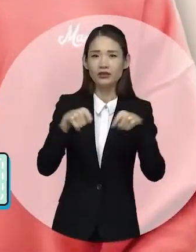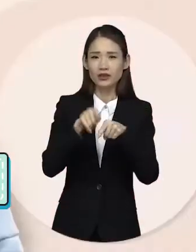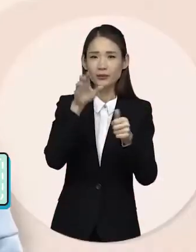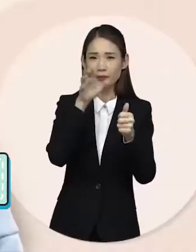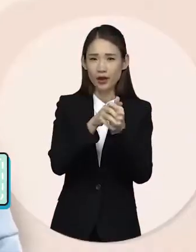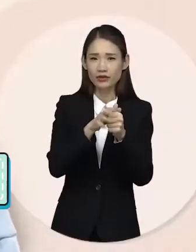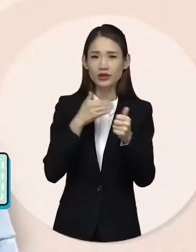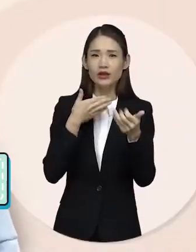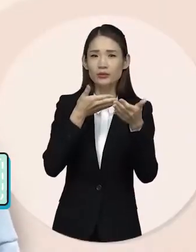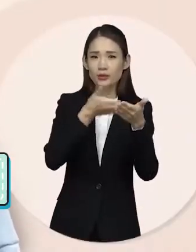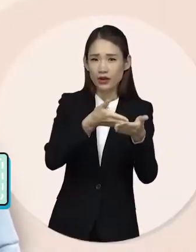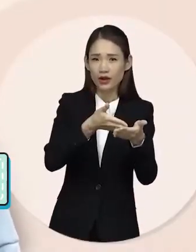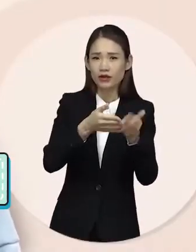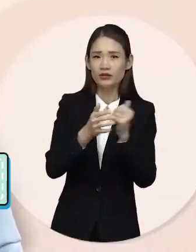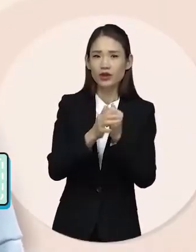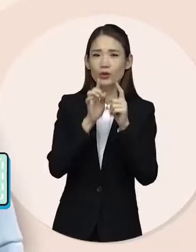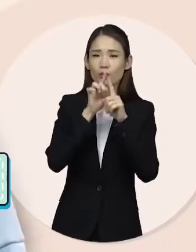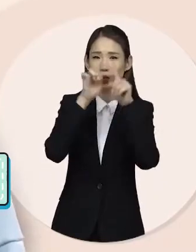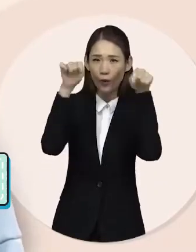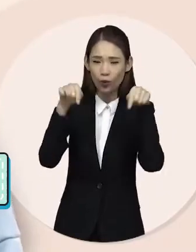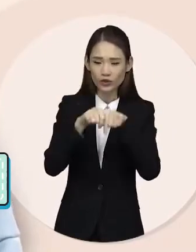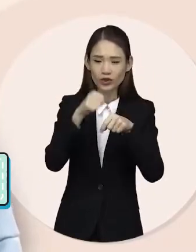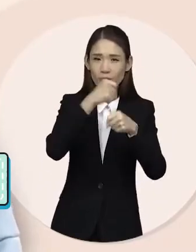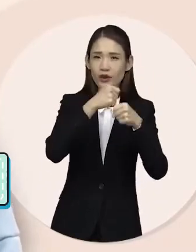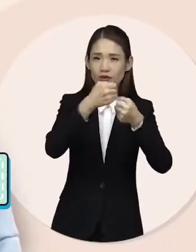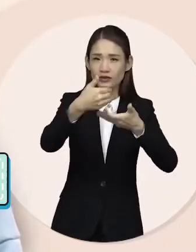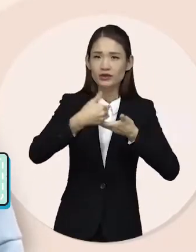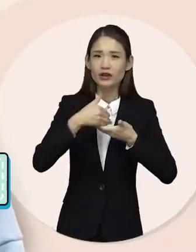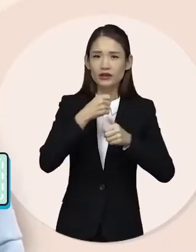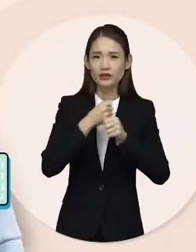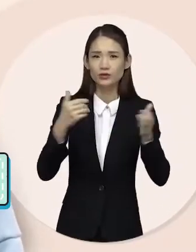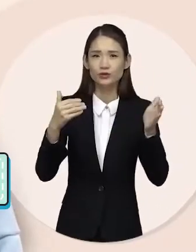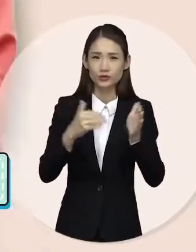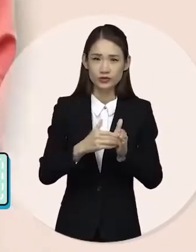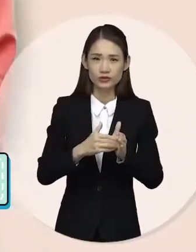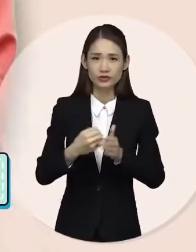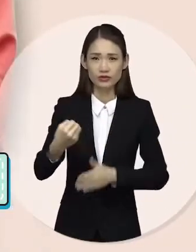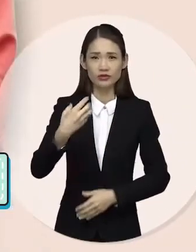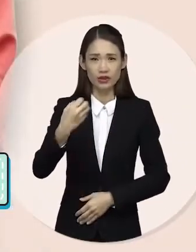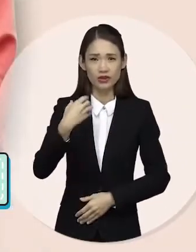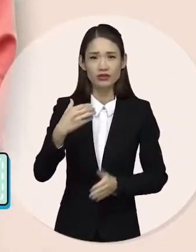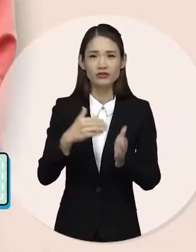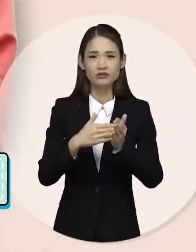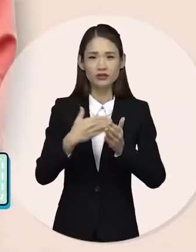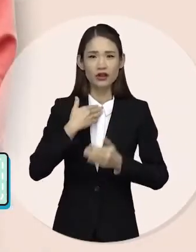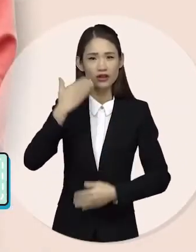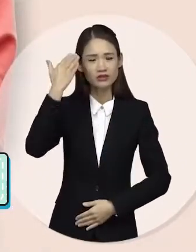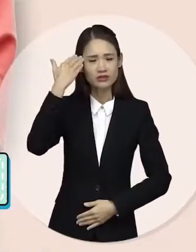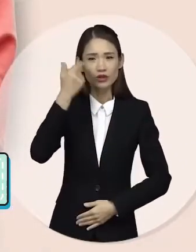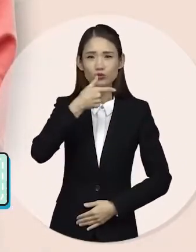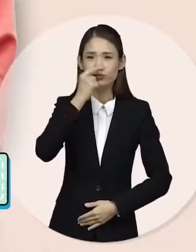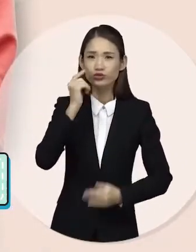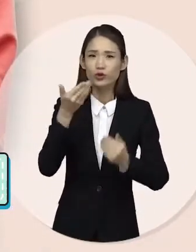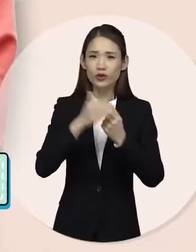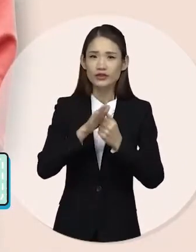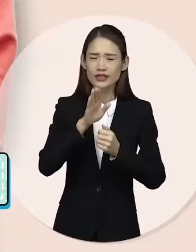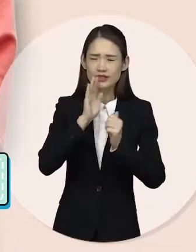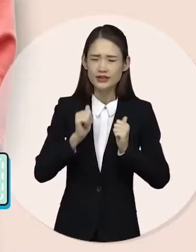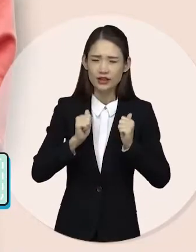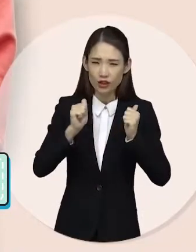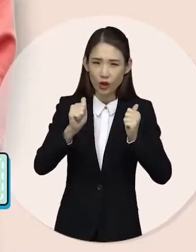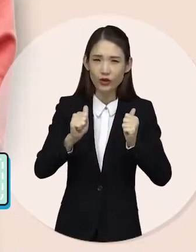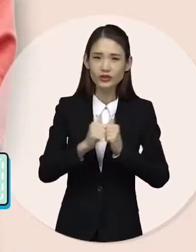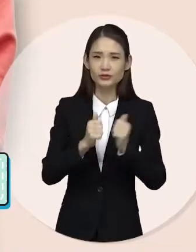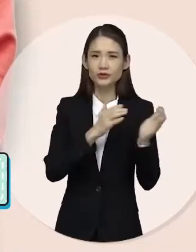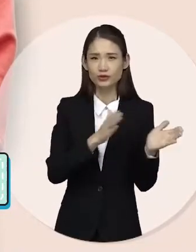있어서 저희가 뭘 요구했더니 보고서를 제출해달라고 하시는 거예요. 그래서 저희가 아는 지식도 많지 않지만 진짜